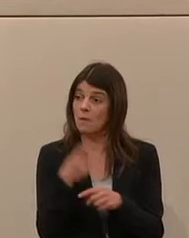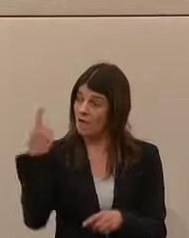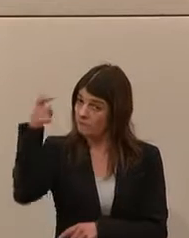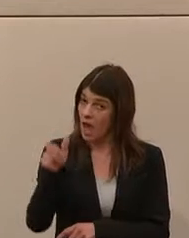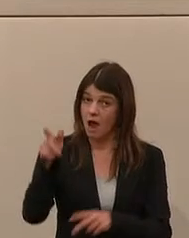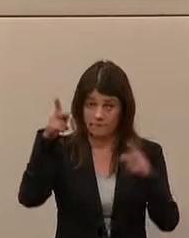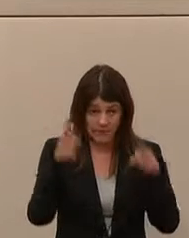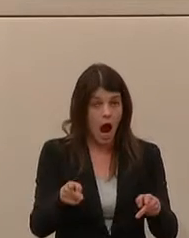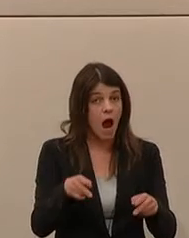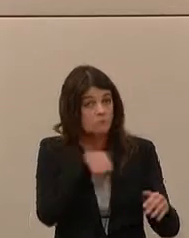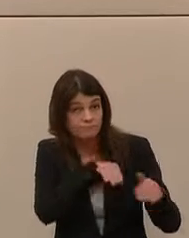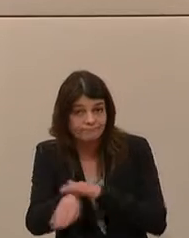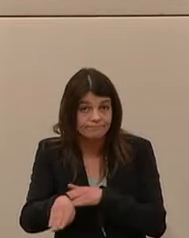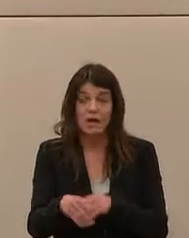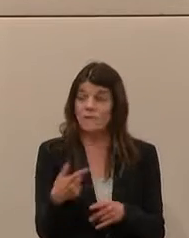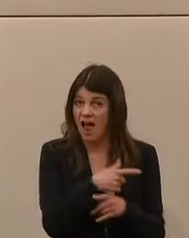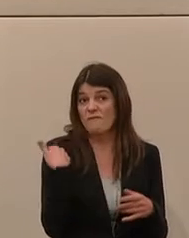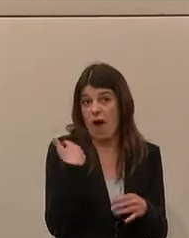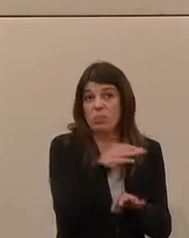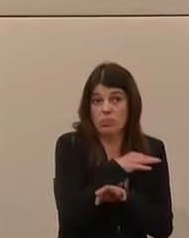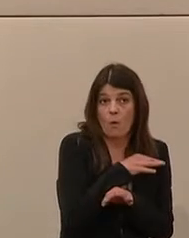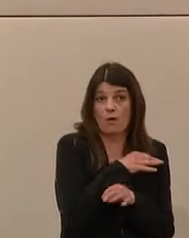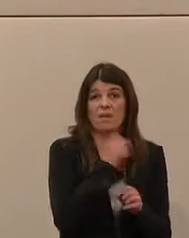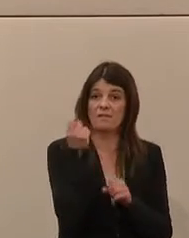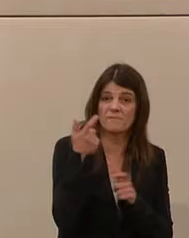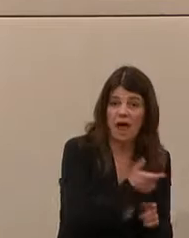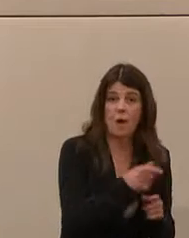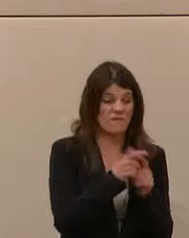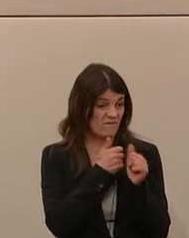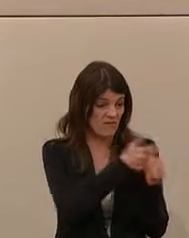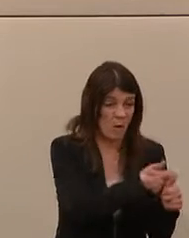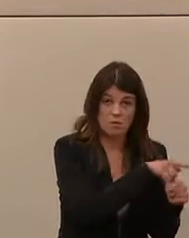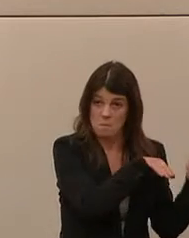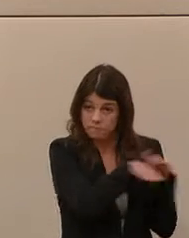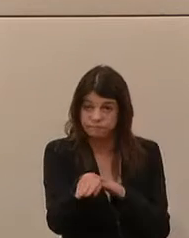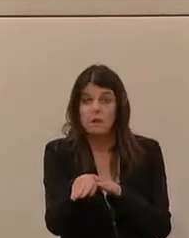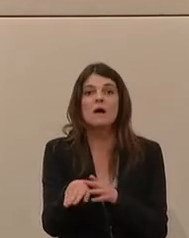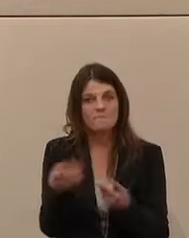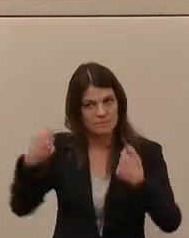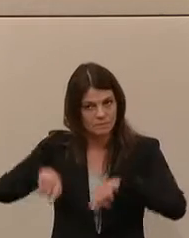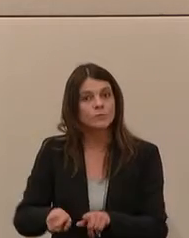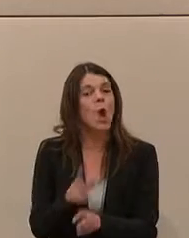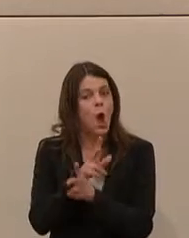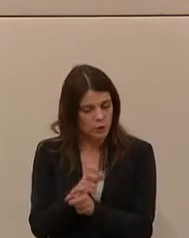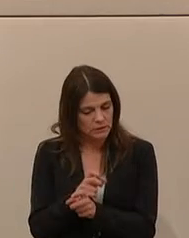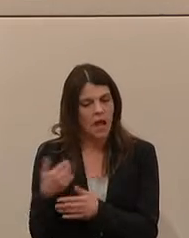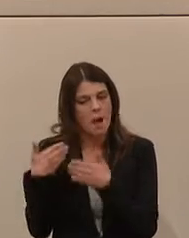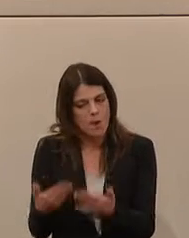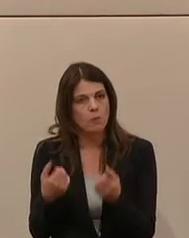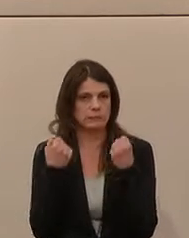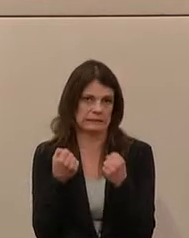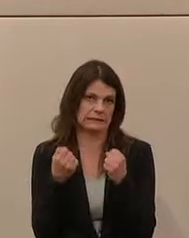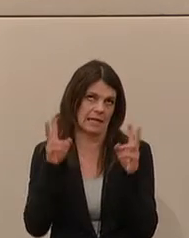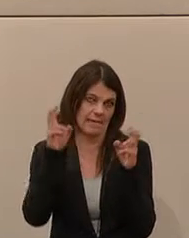wirklich vor Tod und Terror und Verfolgung flüchten muss, der findet hier mehr denn je in Österreich einen